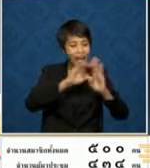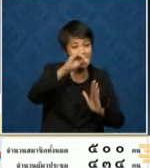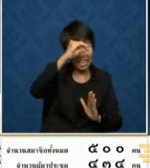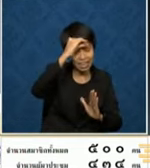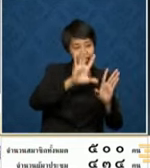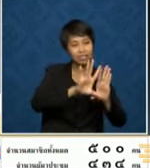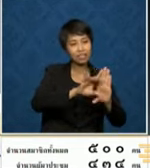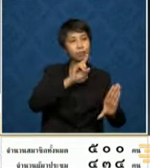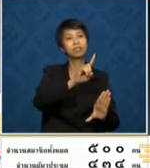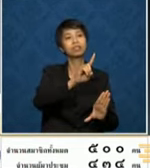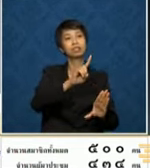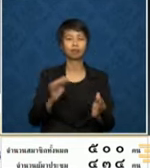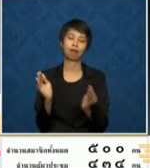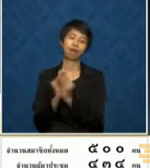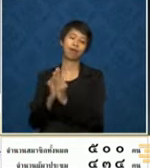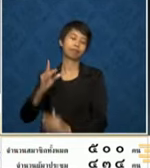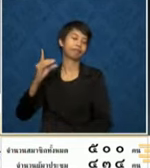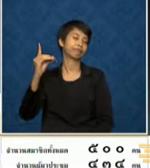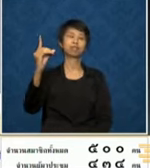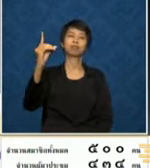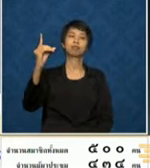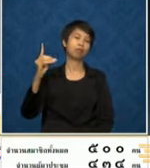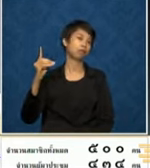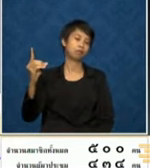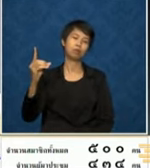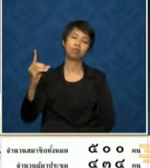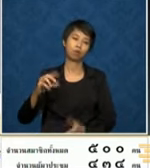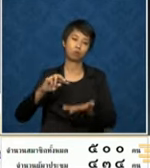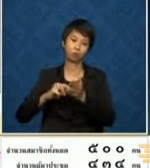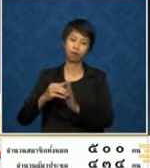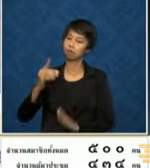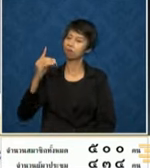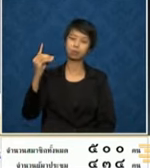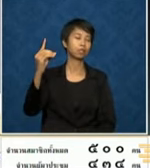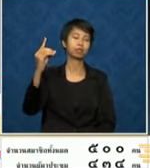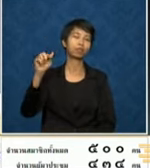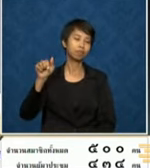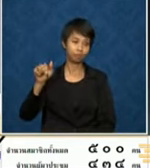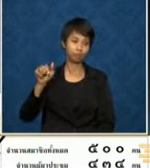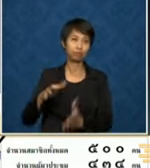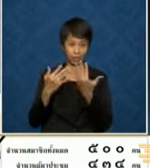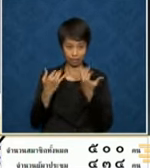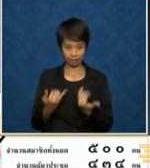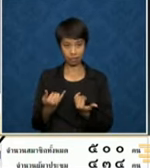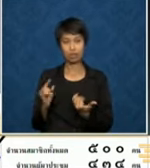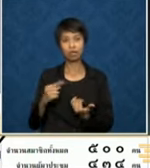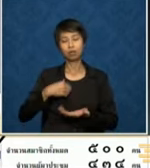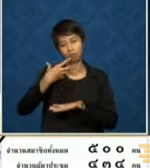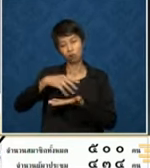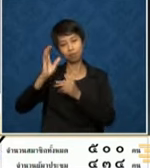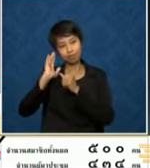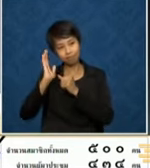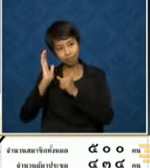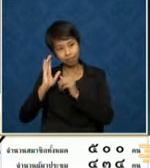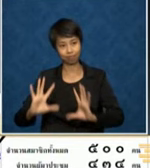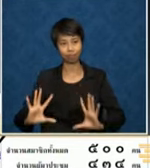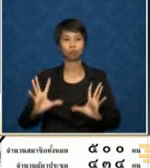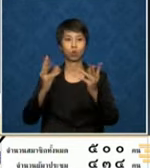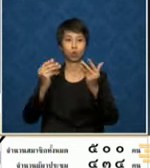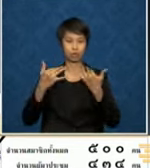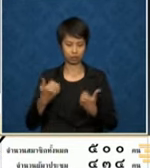ฐบาลนี้ได้เกรดดีครับดีคือดีด็อกนะครับท่านประธานครับวันนี้หลังจากผมอภิปรายเสร็จนะครับผม